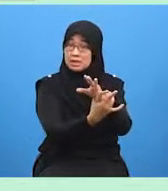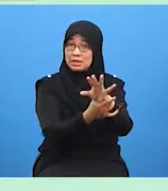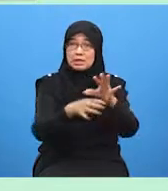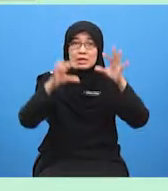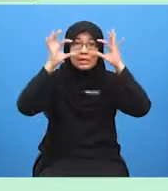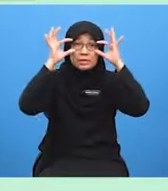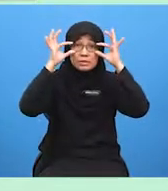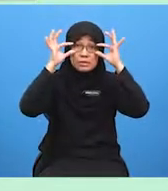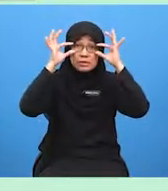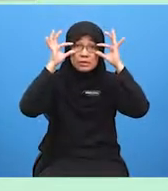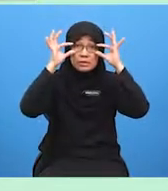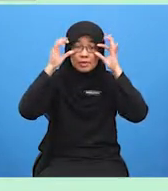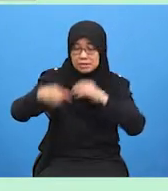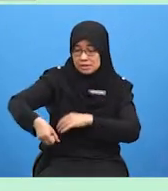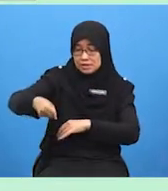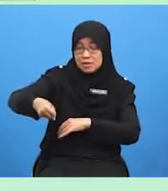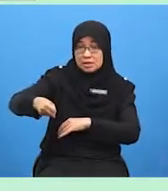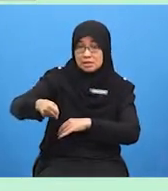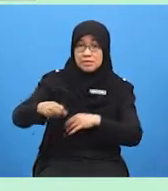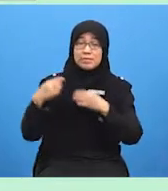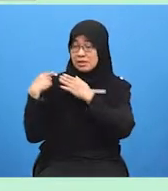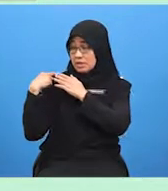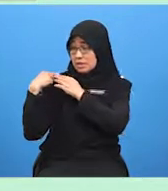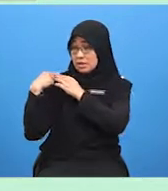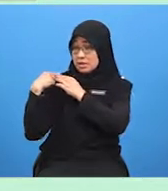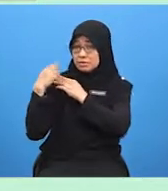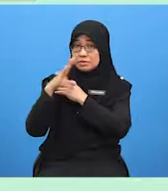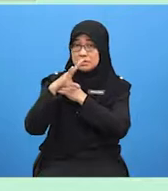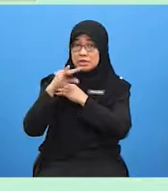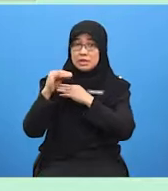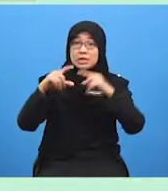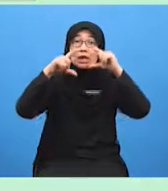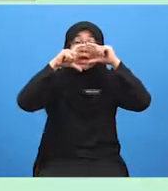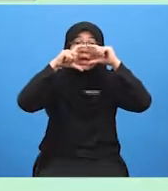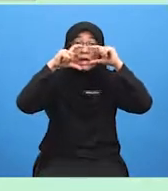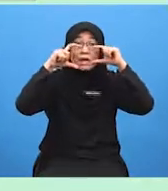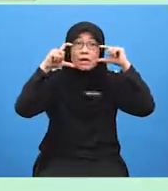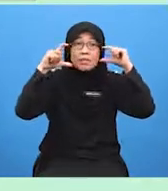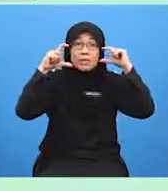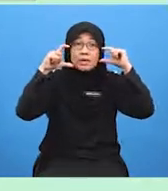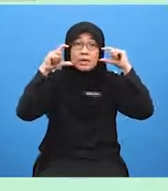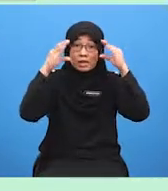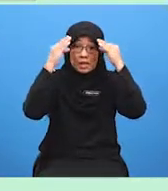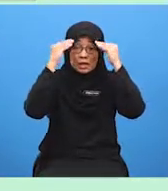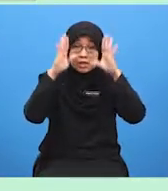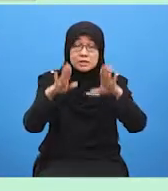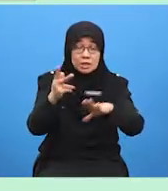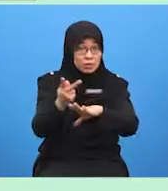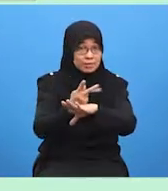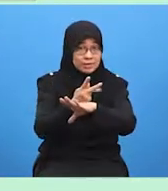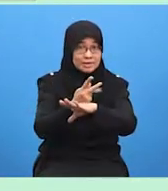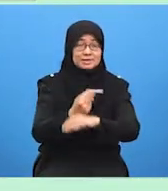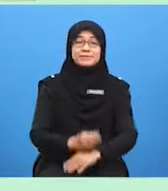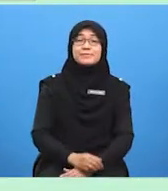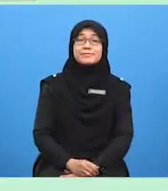cermin mata, beg, kerongsang dan juga pelitup muka yang dipakai oleh guru.